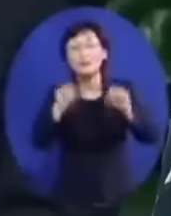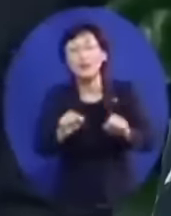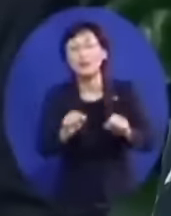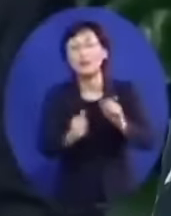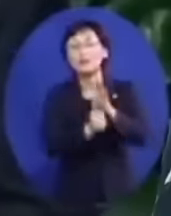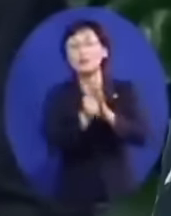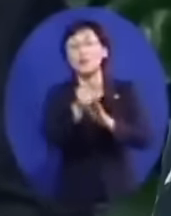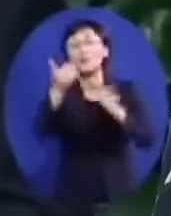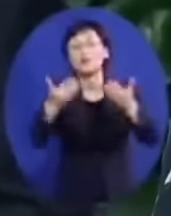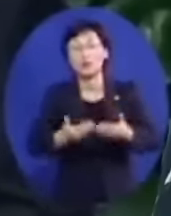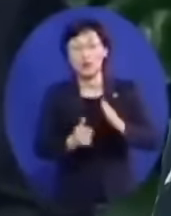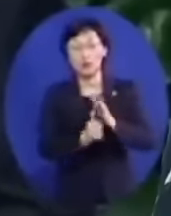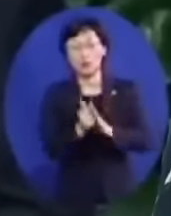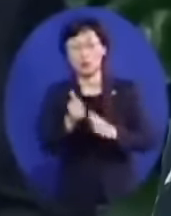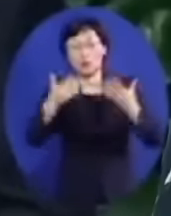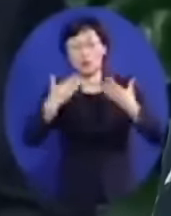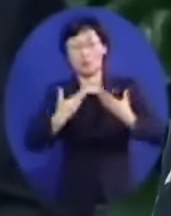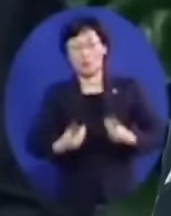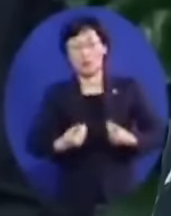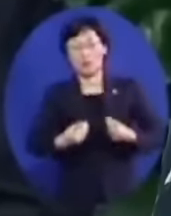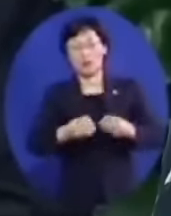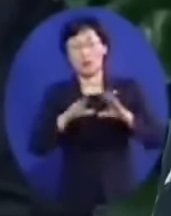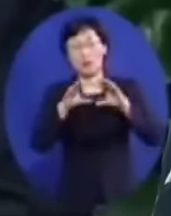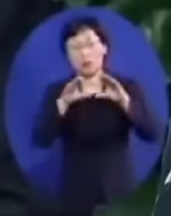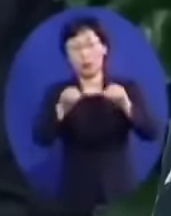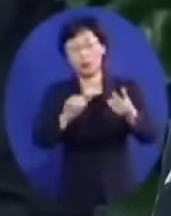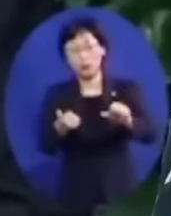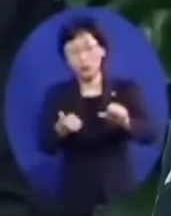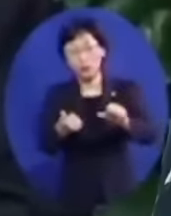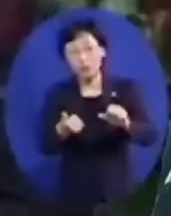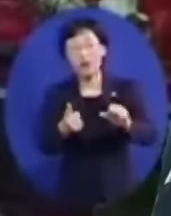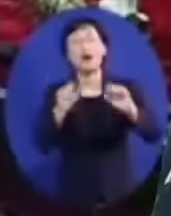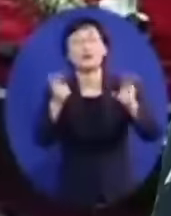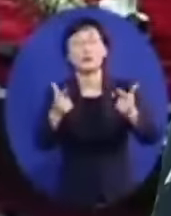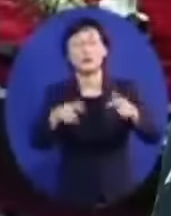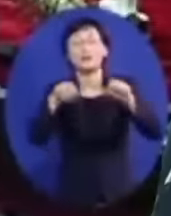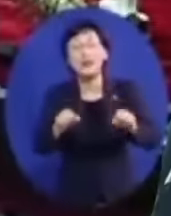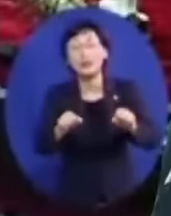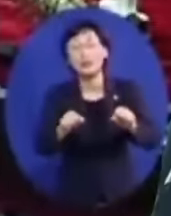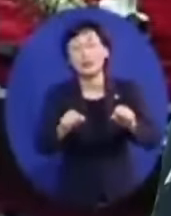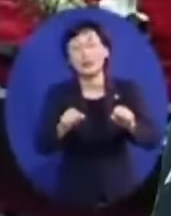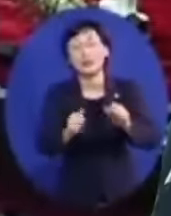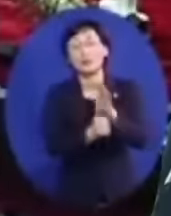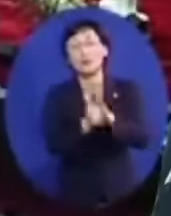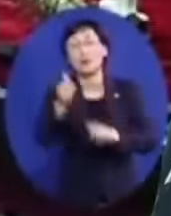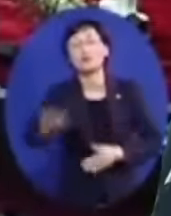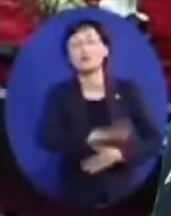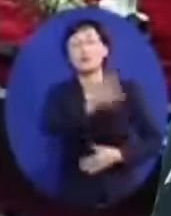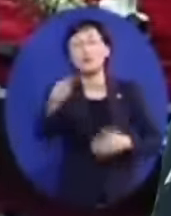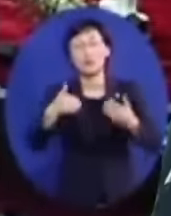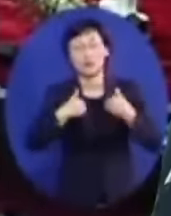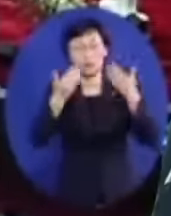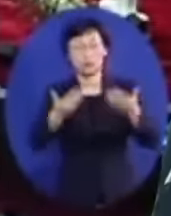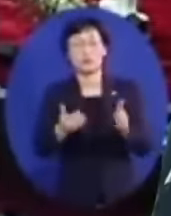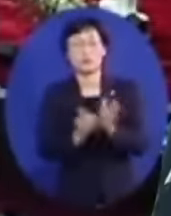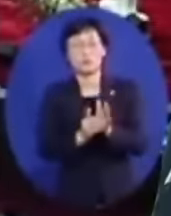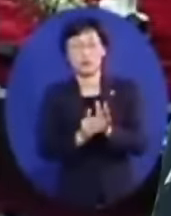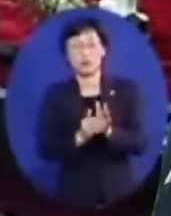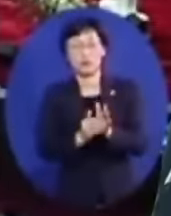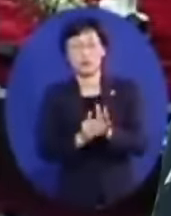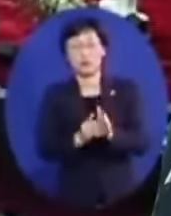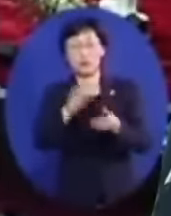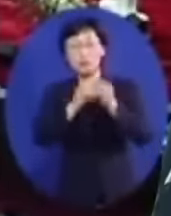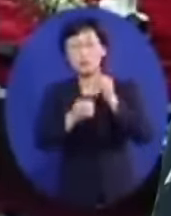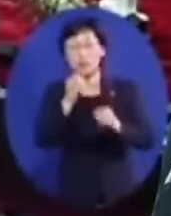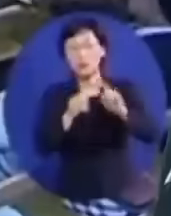주시겠습니다. 우리 소망이 꺼져가는 소망도 아니요 죽어가는 소망도 아닙니다. 산소망을 우리에게 주신 것입니다.